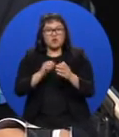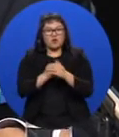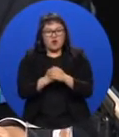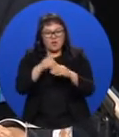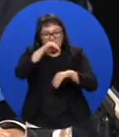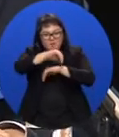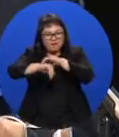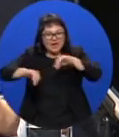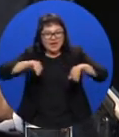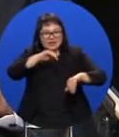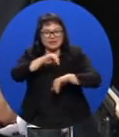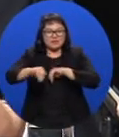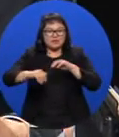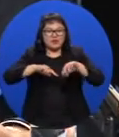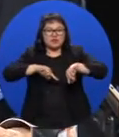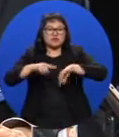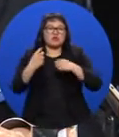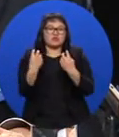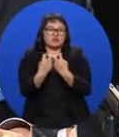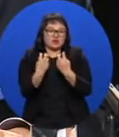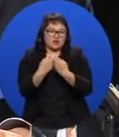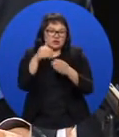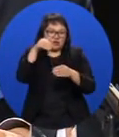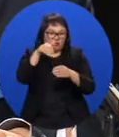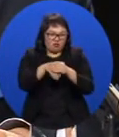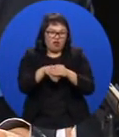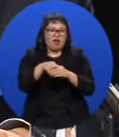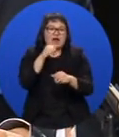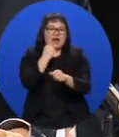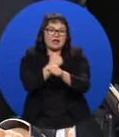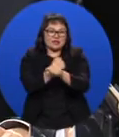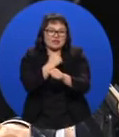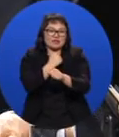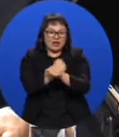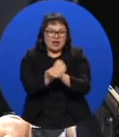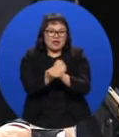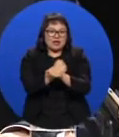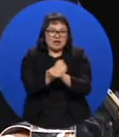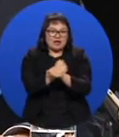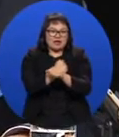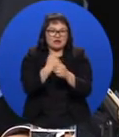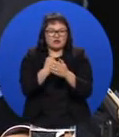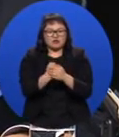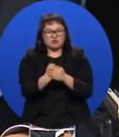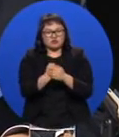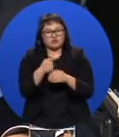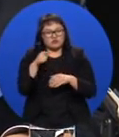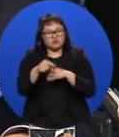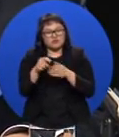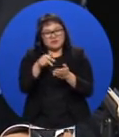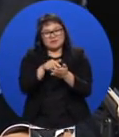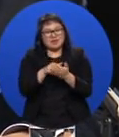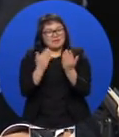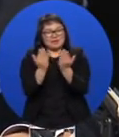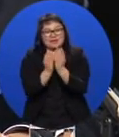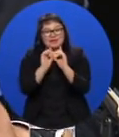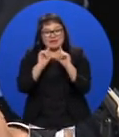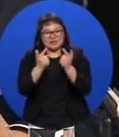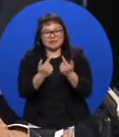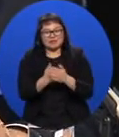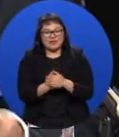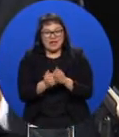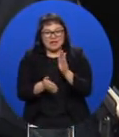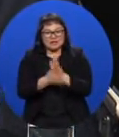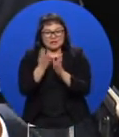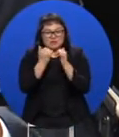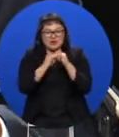것은 정책 선거하겠다 매니페스토 상을 받은 자로서는 아주 졸렬하지 않은가 그렇게 졸렬한 생각됩니다. 졸렬한 게 아니라